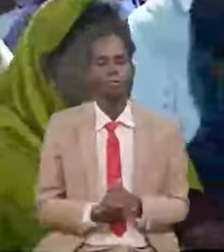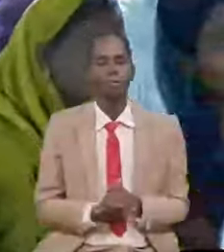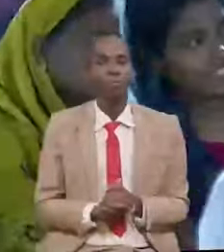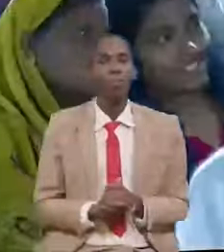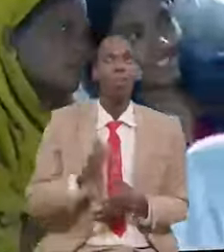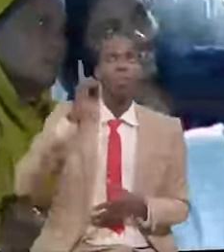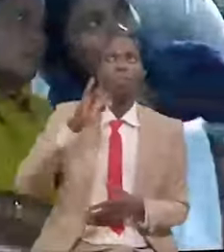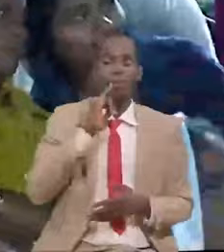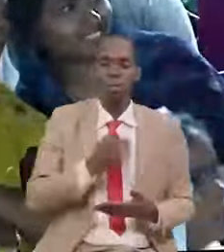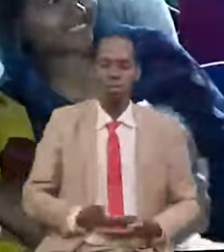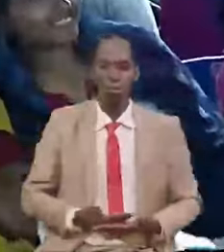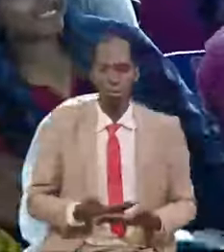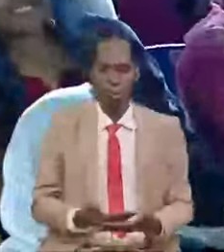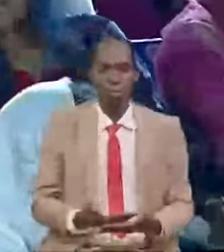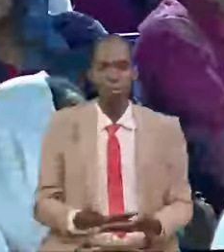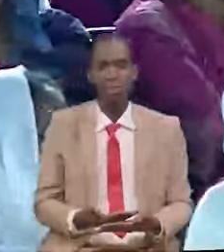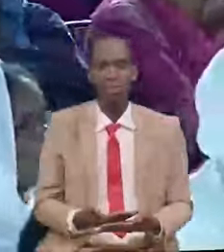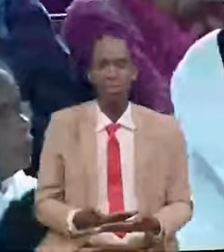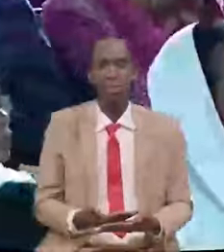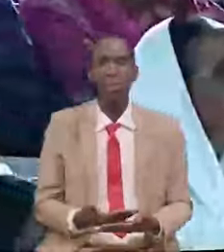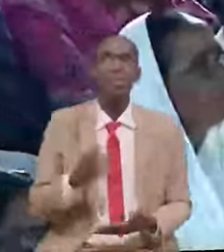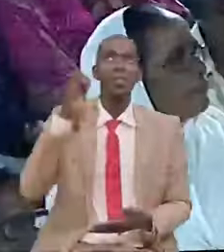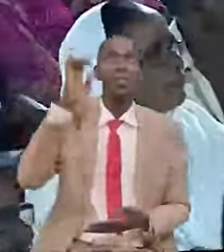Il est né et il est donné.